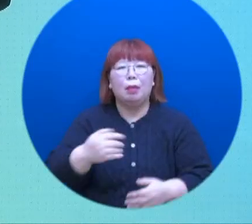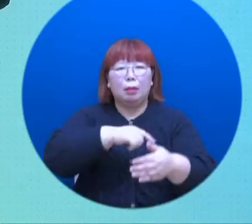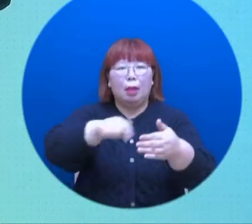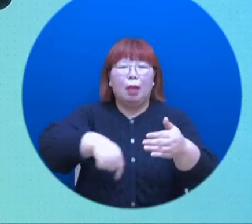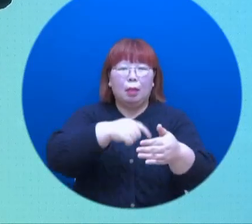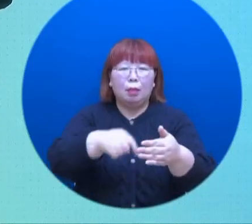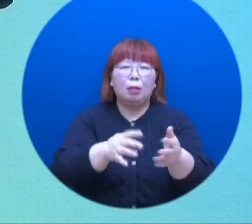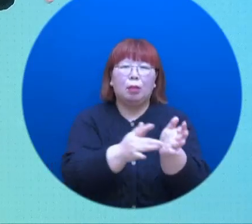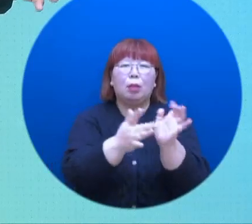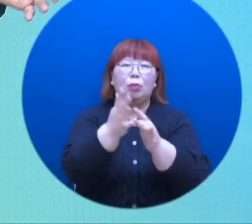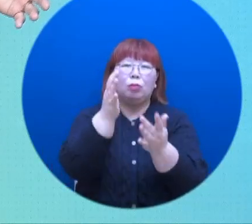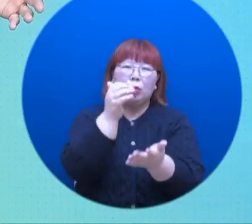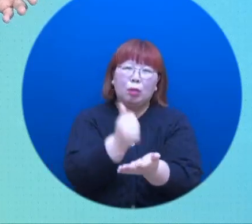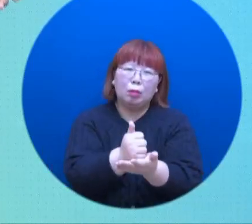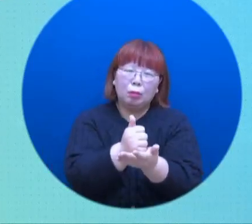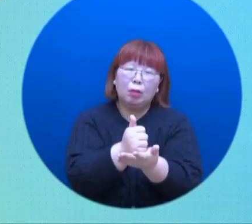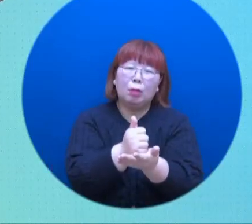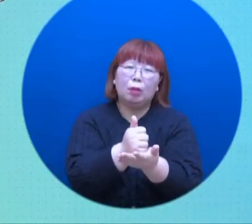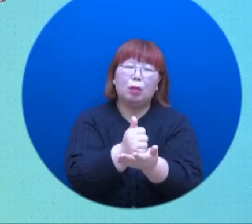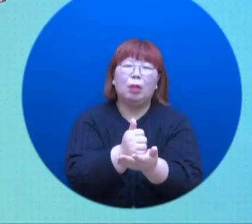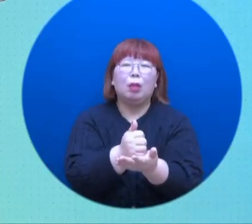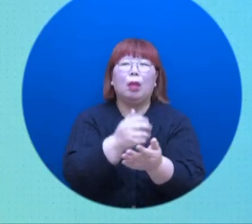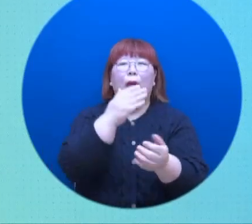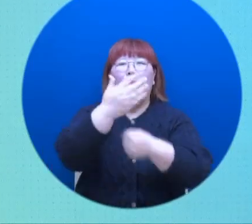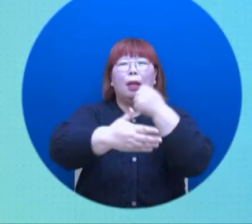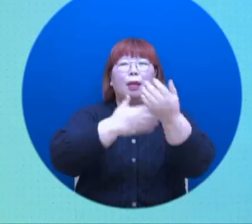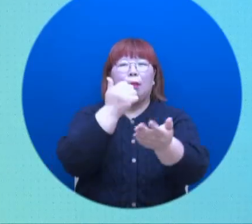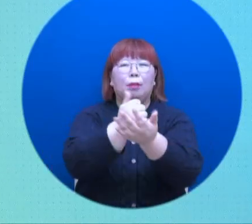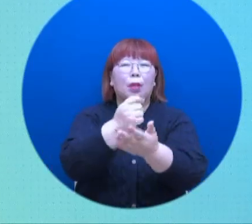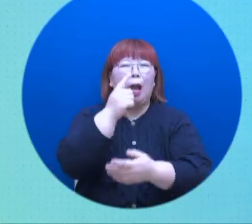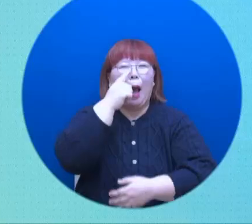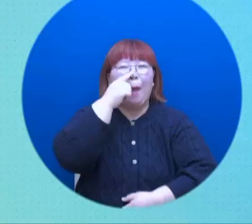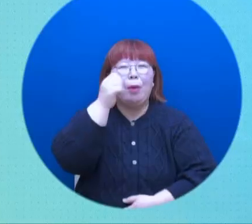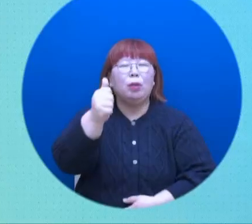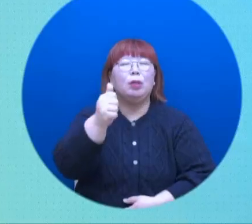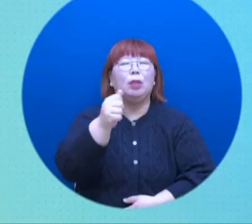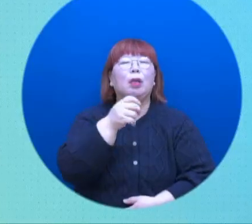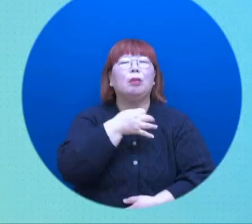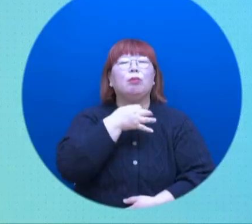주님을 아버지라 부릅니다. 이 은혜에